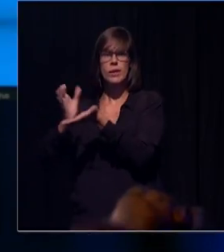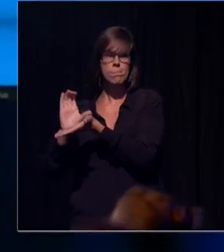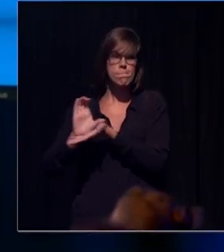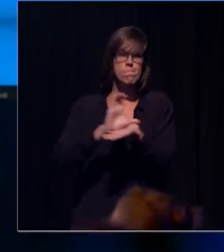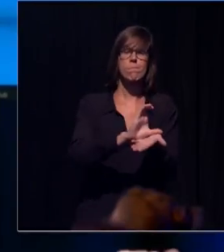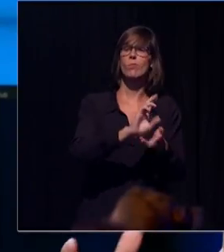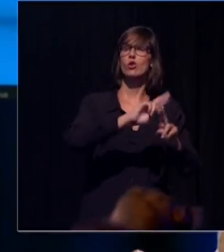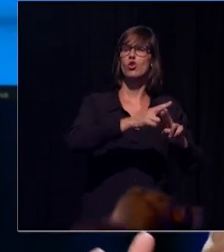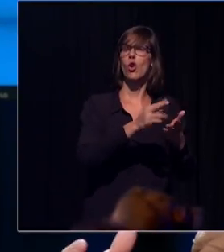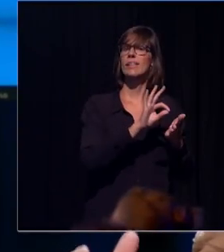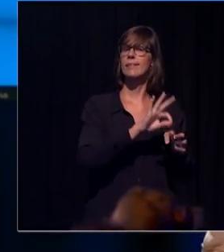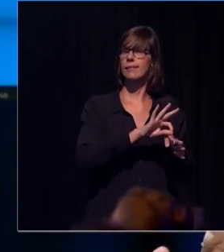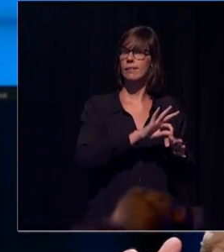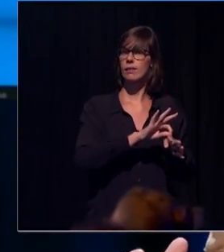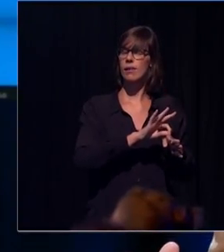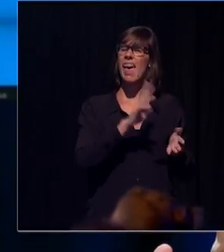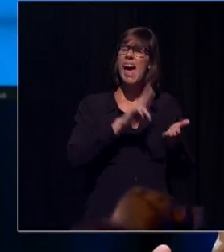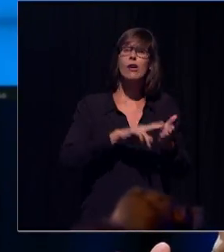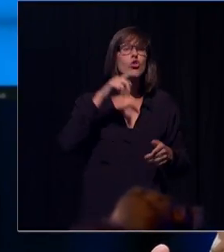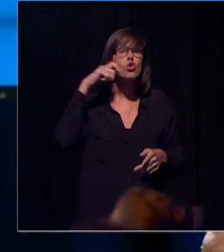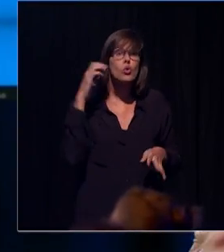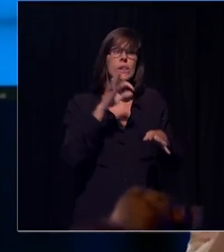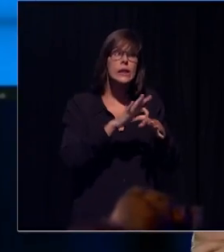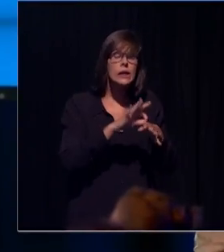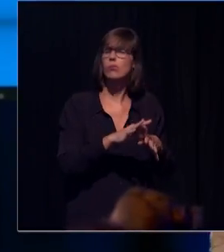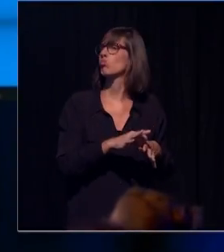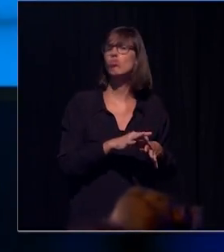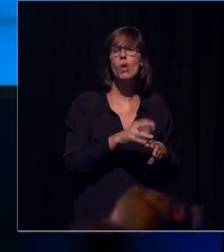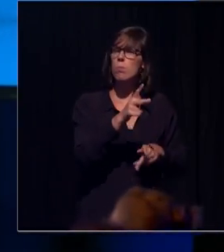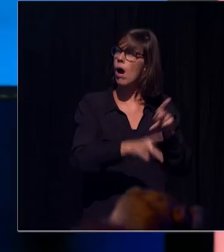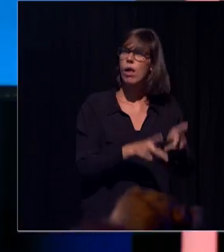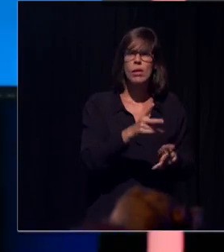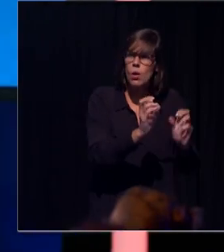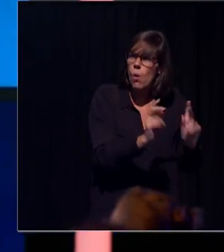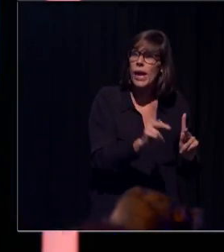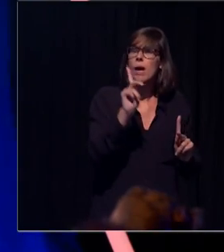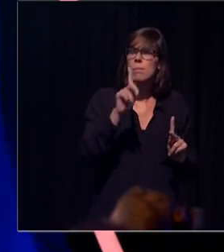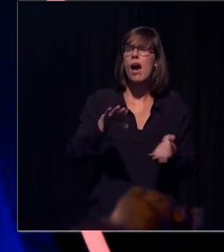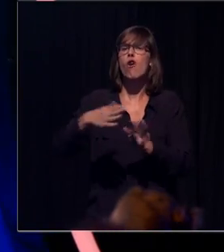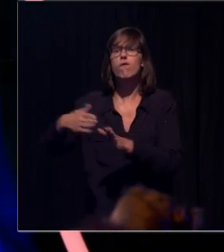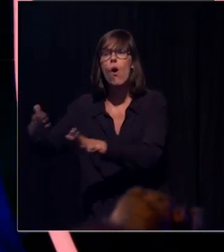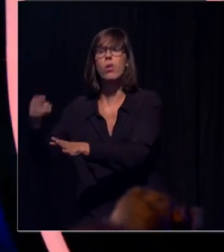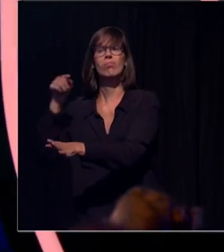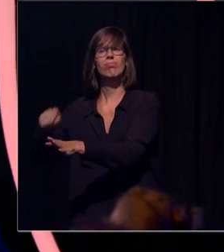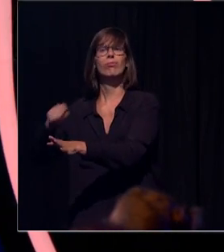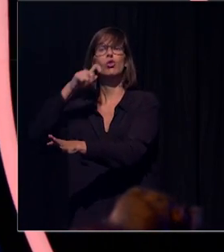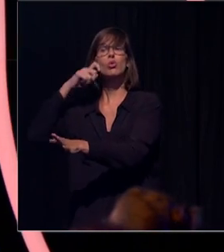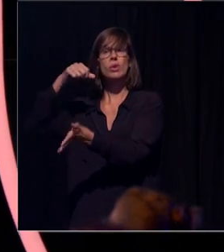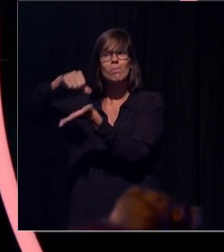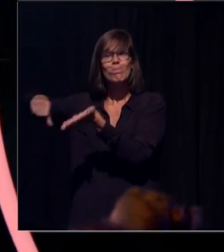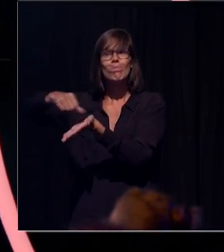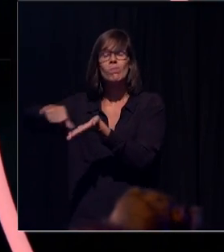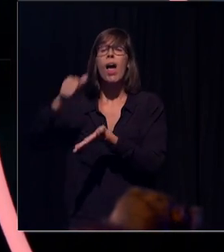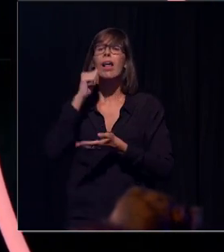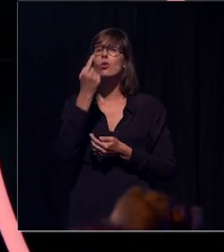diabetes een dure ziekte? Wel, niet zozeer de behandeling van diabetes zelf, maar het zijn die verwikkelingen die duur zijn. Het feit dat wanneer je